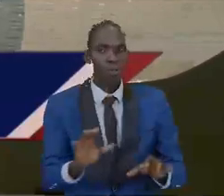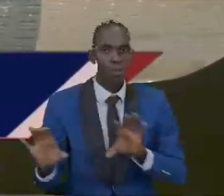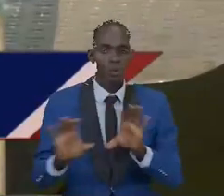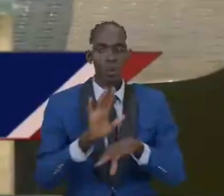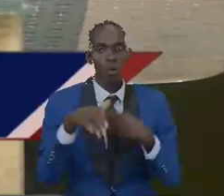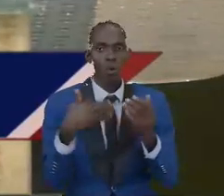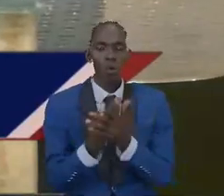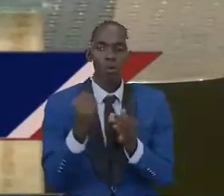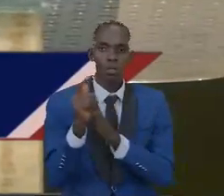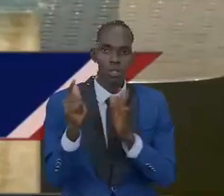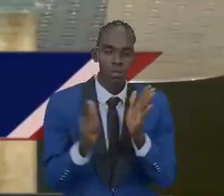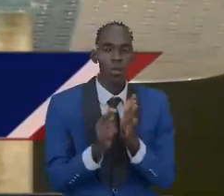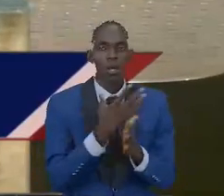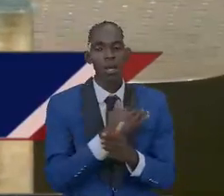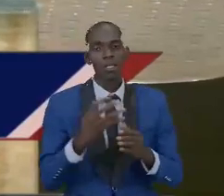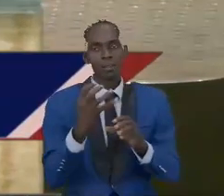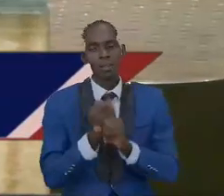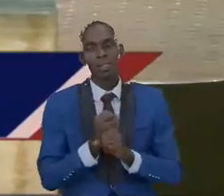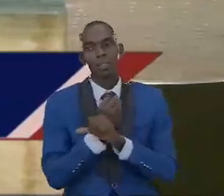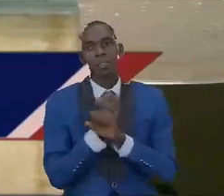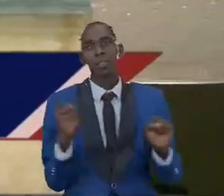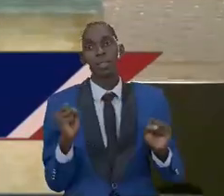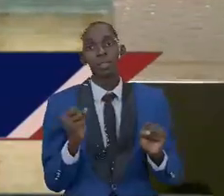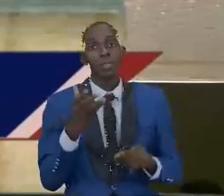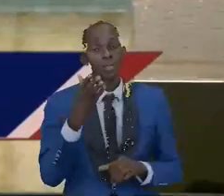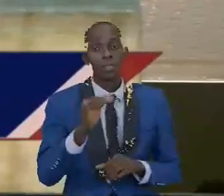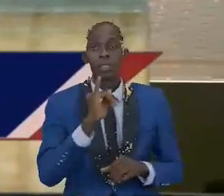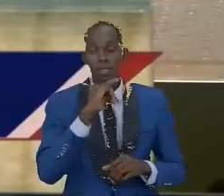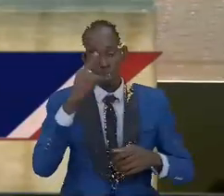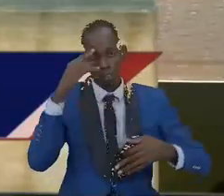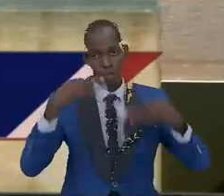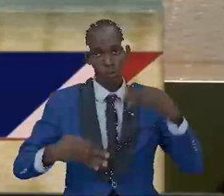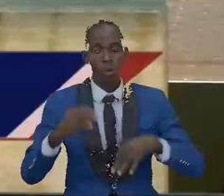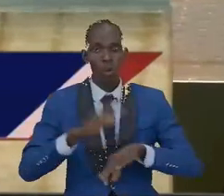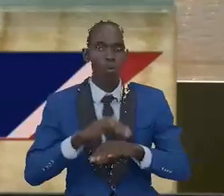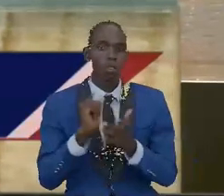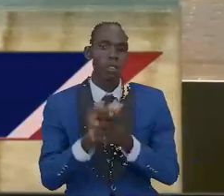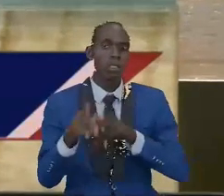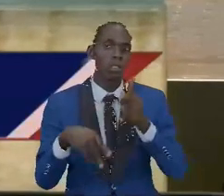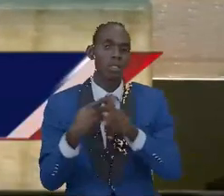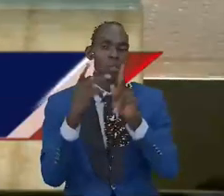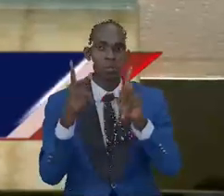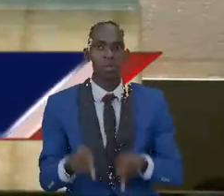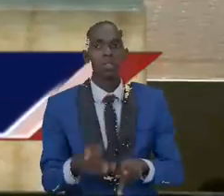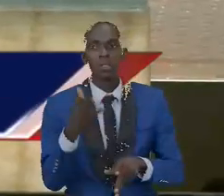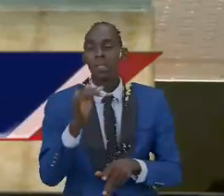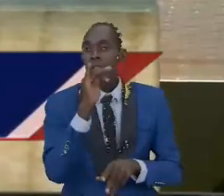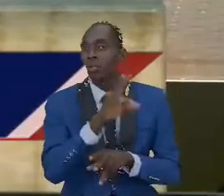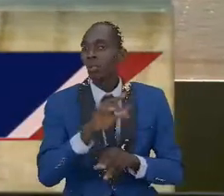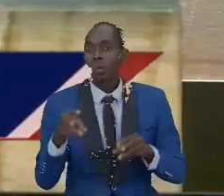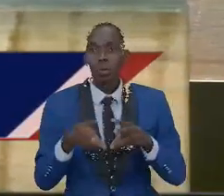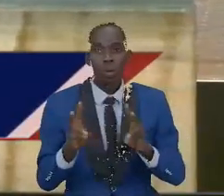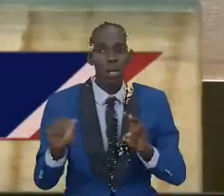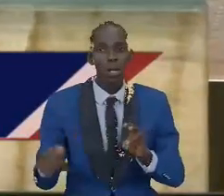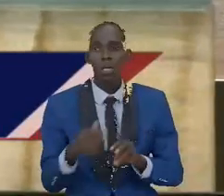accomplir la loi et être sauvée il y a un jugement qui s'abat sur de telles individus il n'y a aucune autre voie